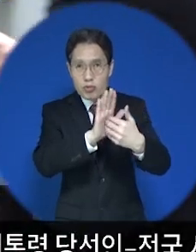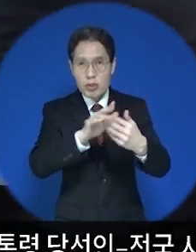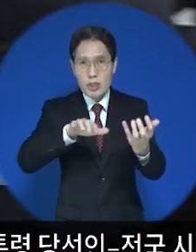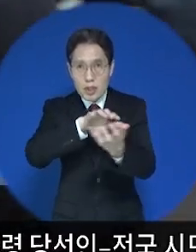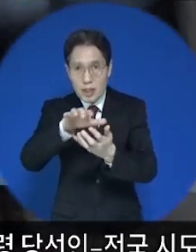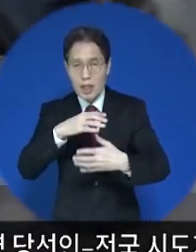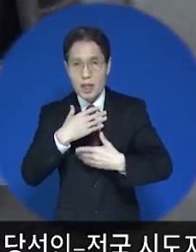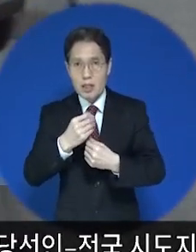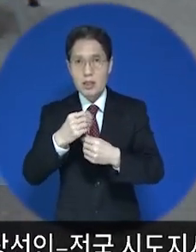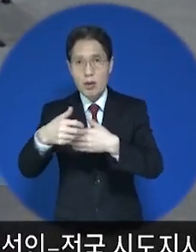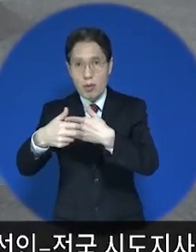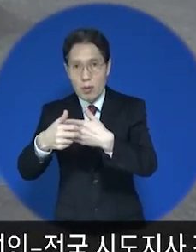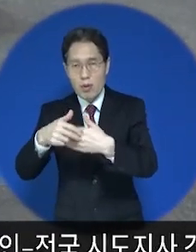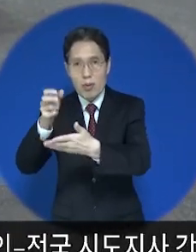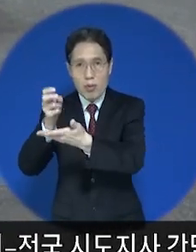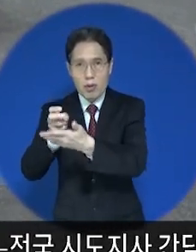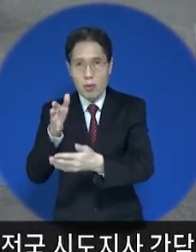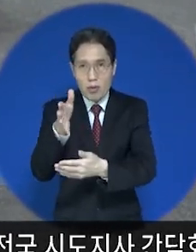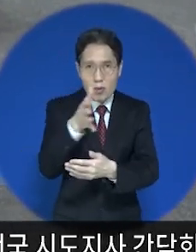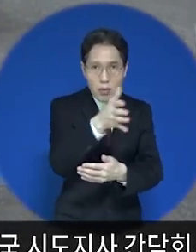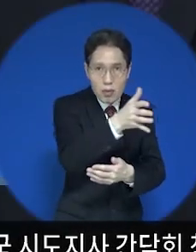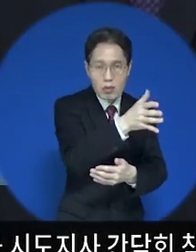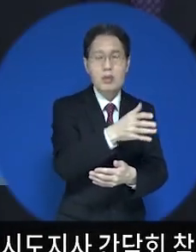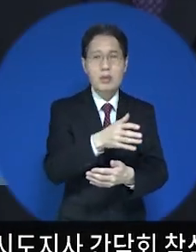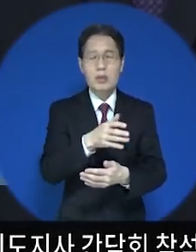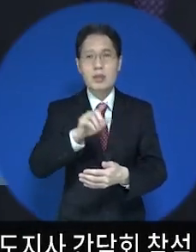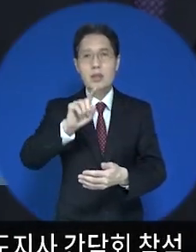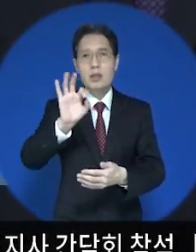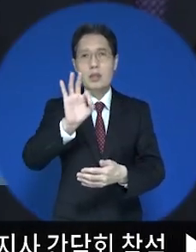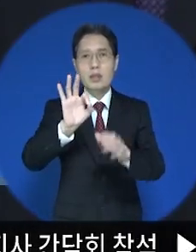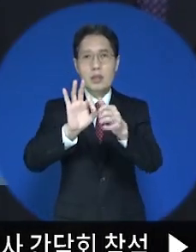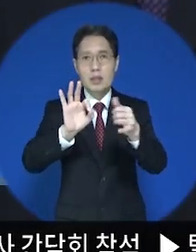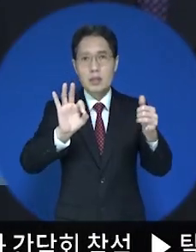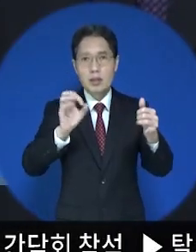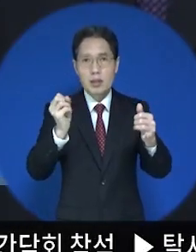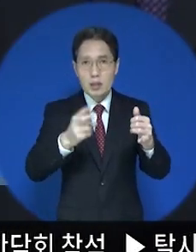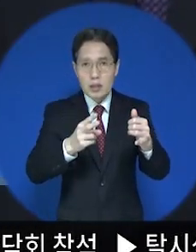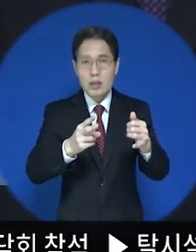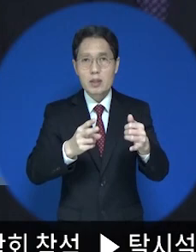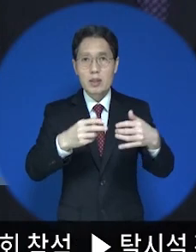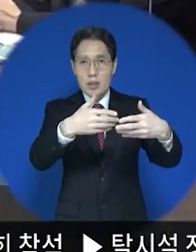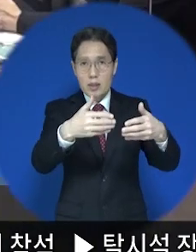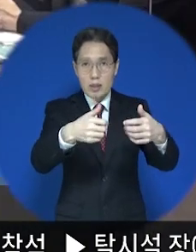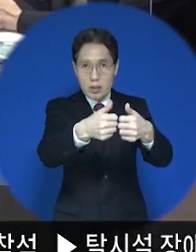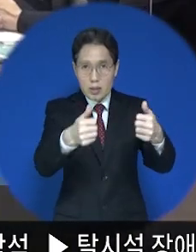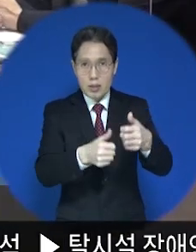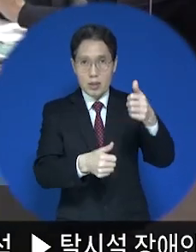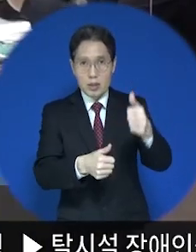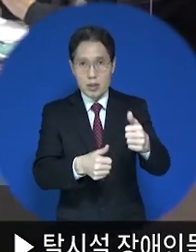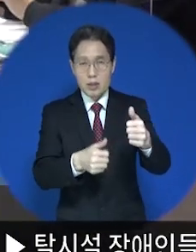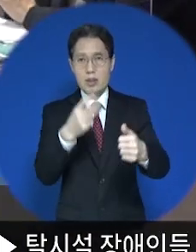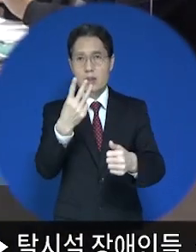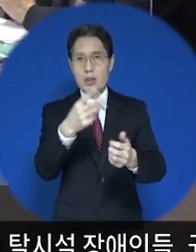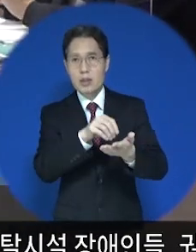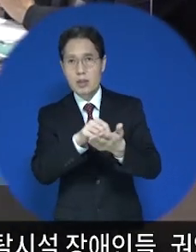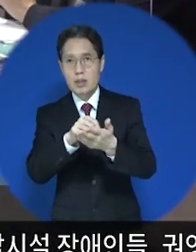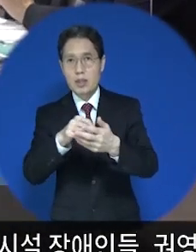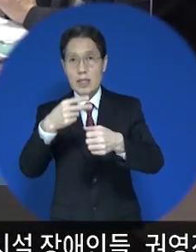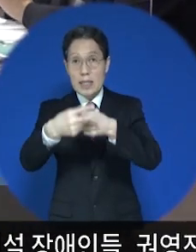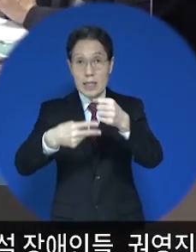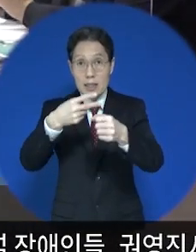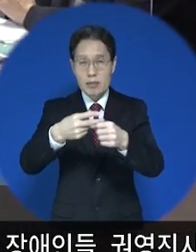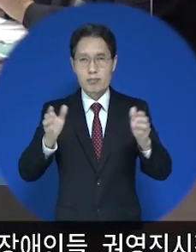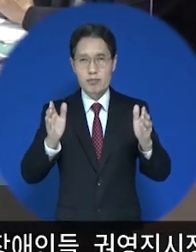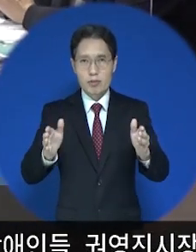안전 보건 법률 등 분야별 민간 전문가 10명 과 당연직 위원 3명이 참여해 인연을